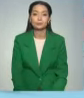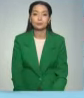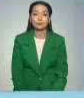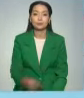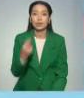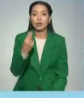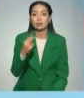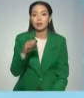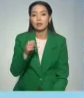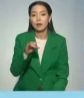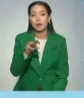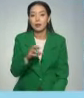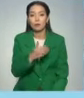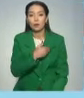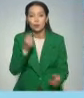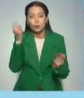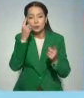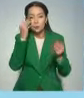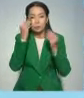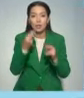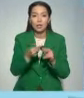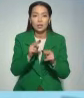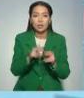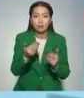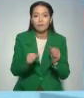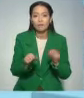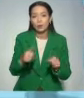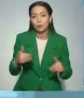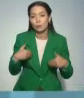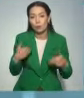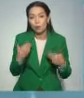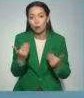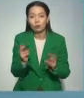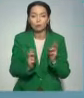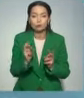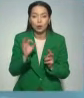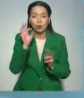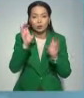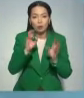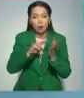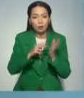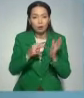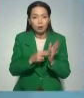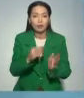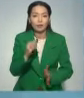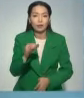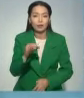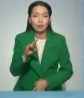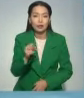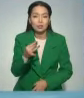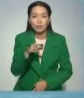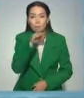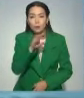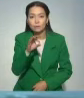Астана таймс пытались выяснить мнение на этот счет и возможную пользу на предприятиях от законопроекта о Федерации профсоюзов но